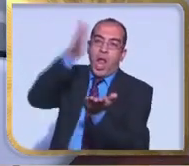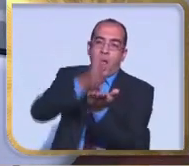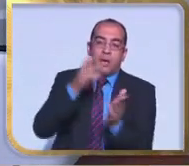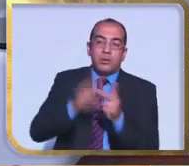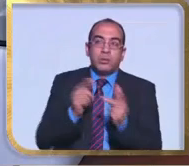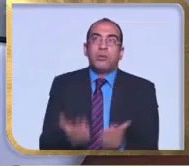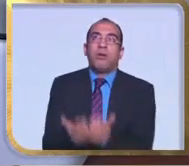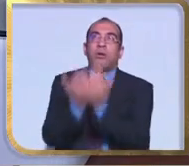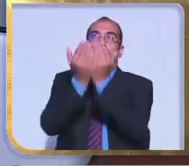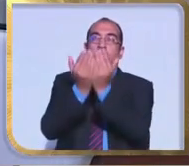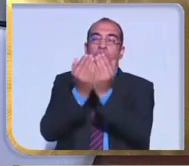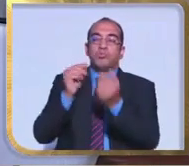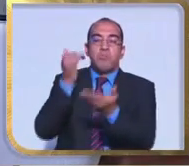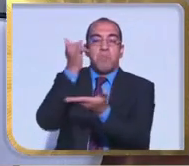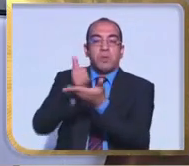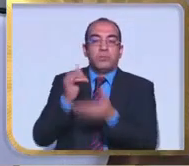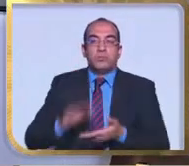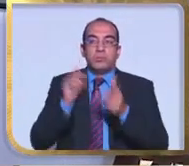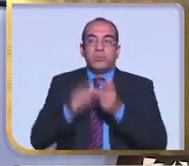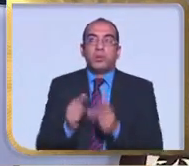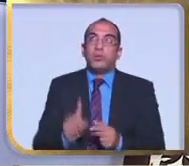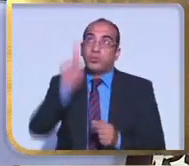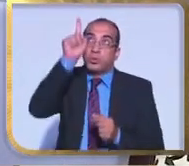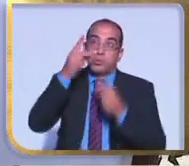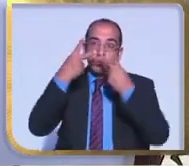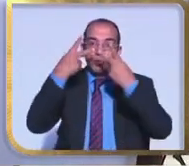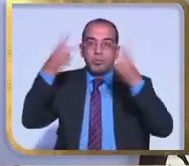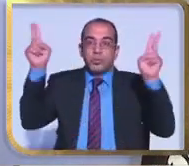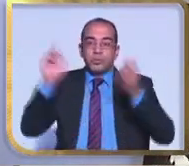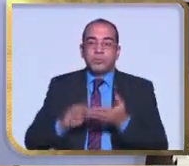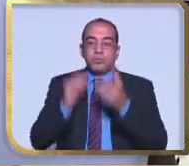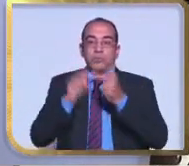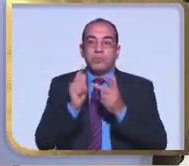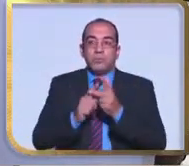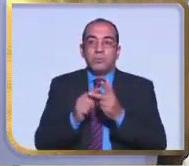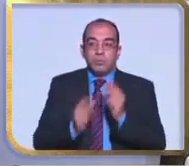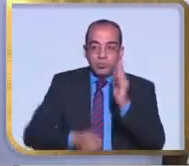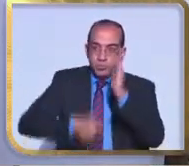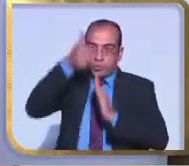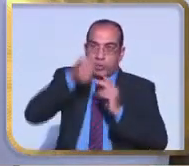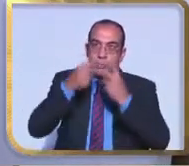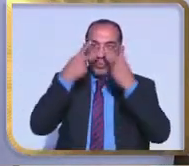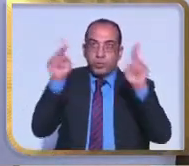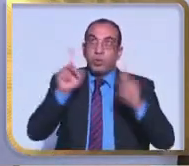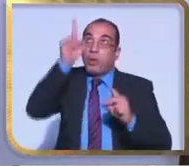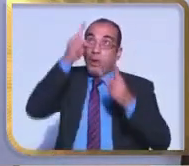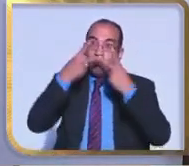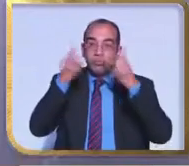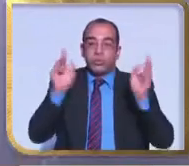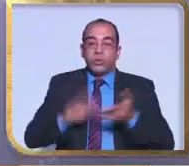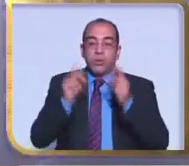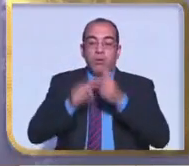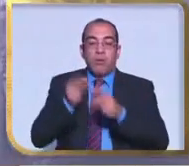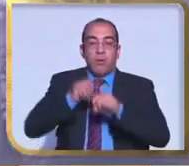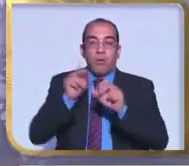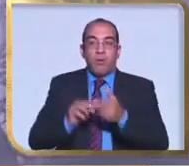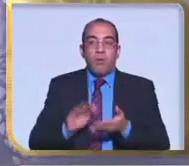من دون الله كاشفة، ليس لها من دون الله كاشفة، ليس لها من دون الله